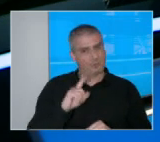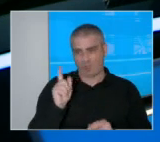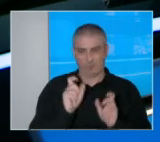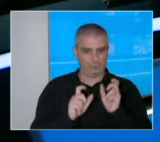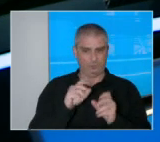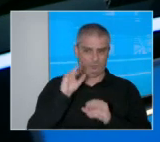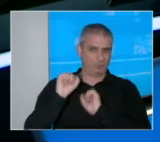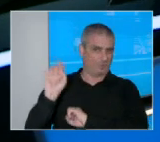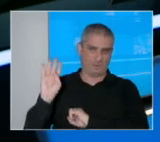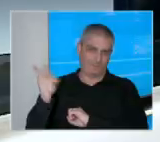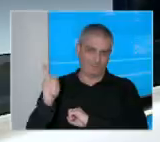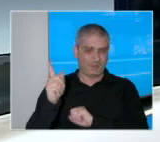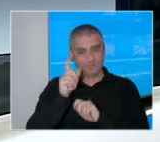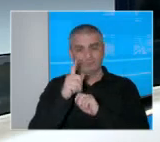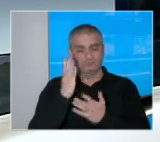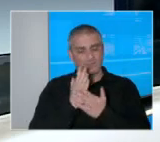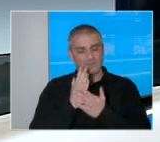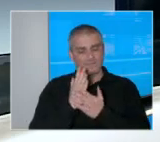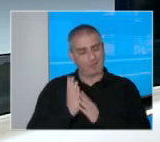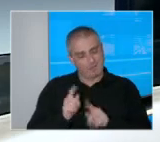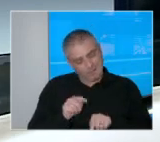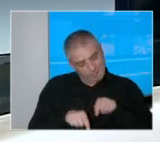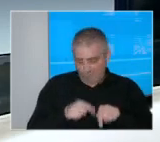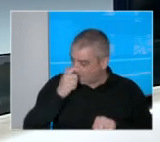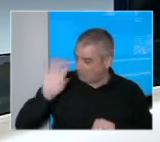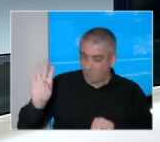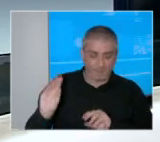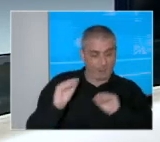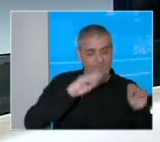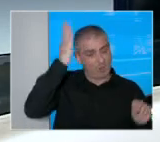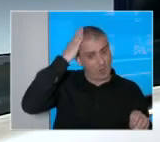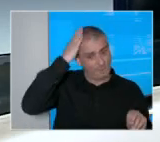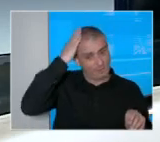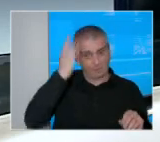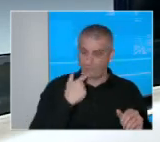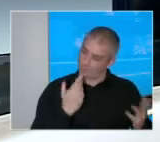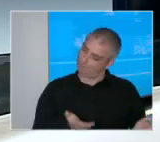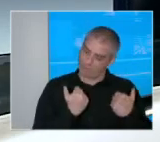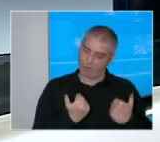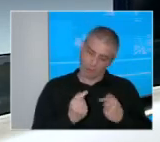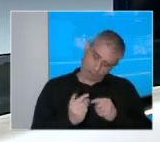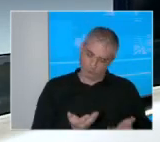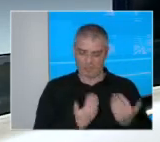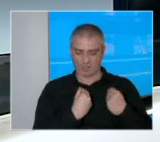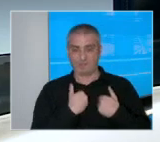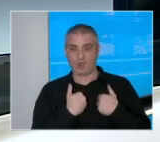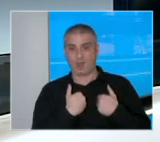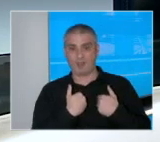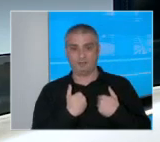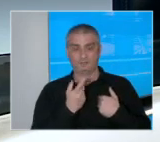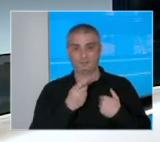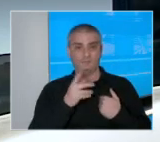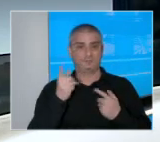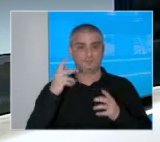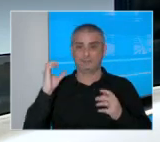מהאנשים שהולכים עם ביבי, אלא מהאנשים שכבר עשו חצי צעד, עזבו את ביבי, הלכו לבנט, הוא בא ואומר להם, בוא תעשו עוד צעד אליי. אז מצד אחד